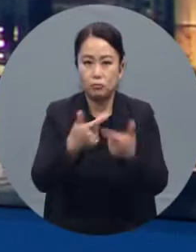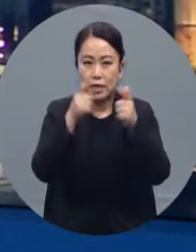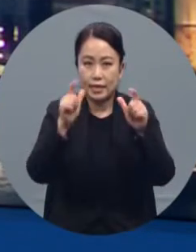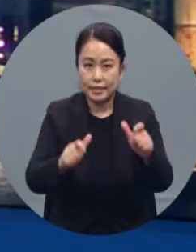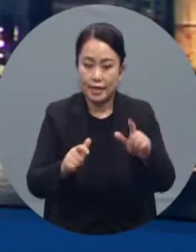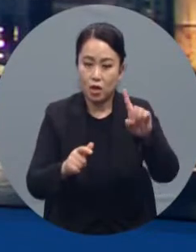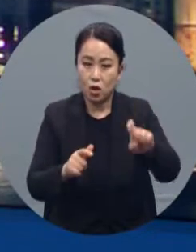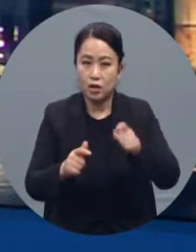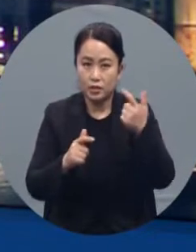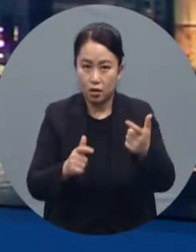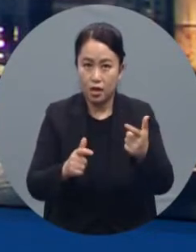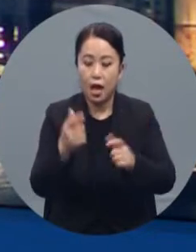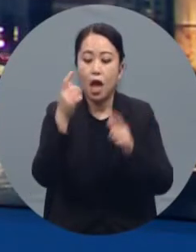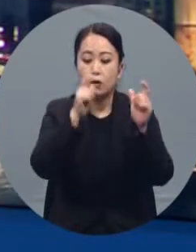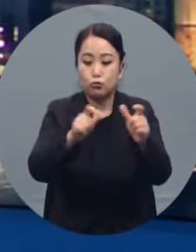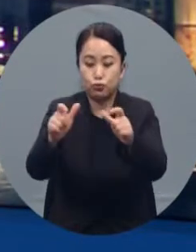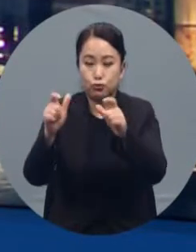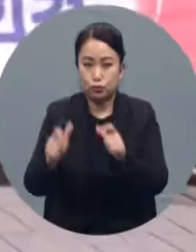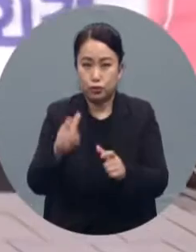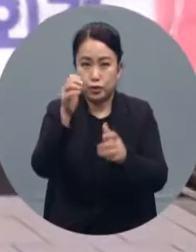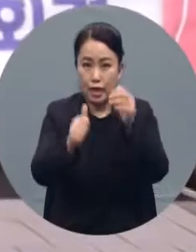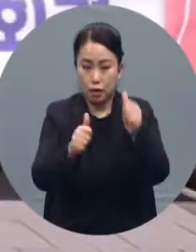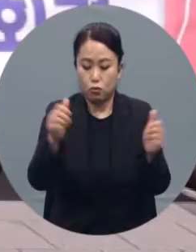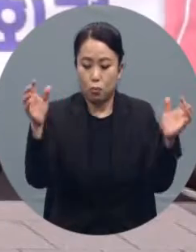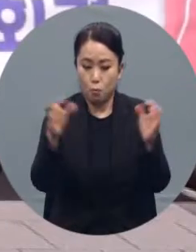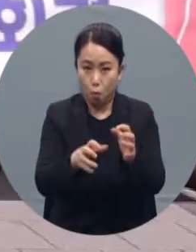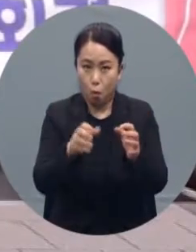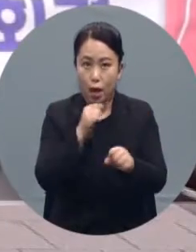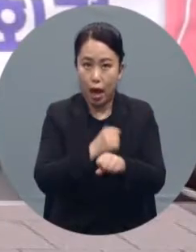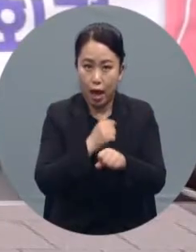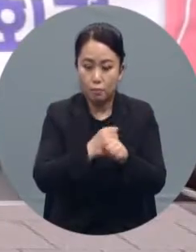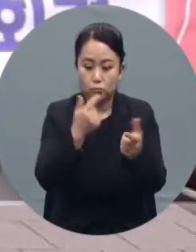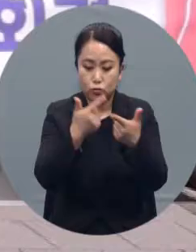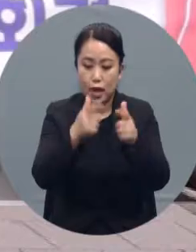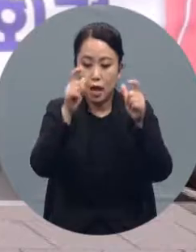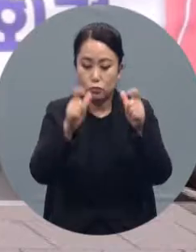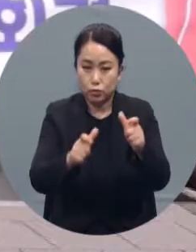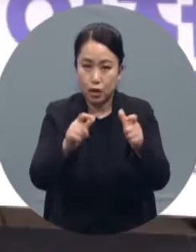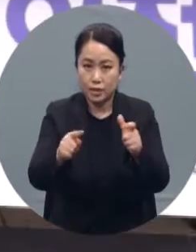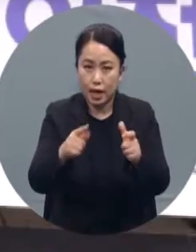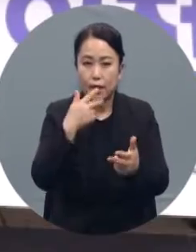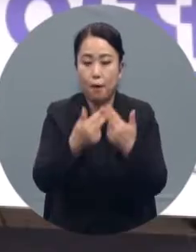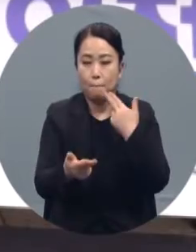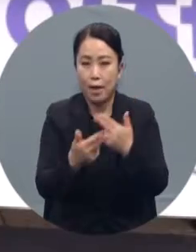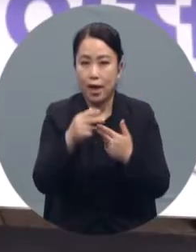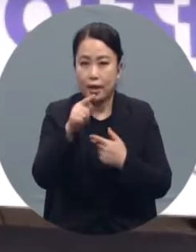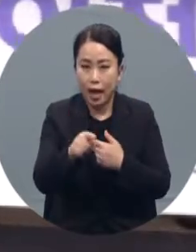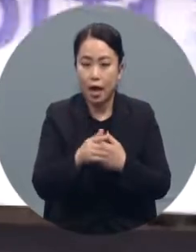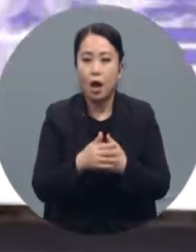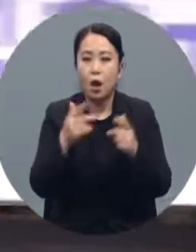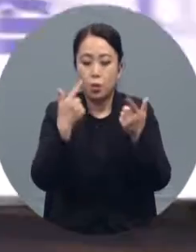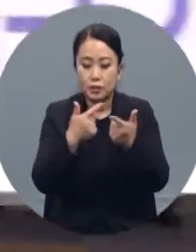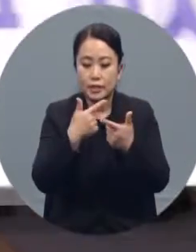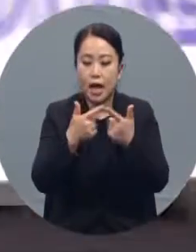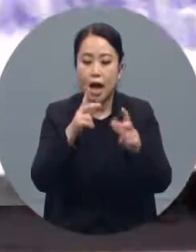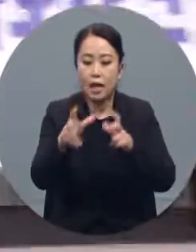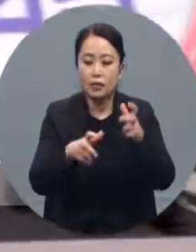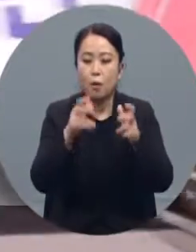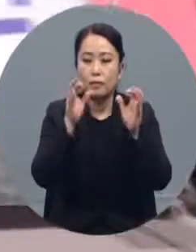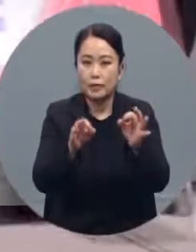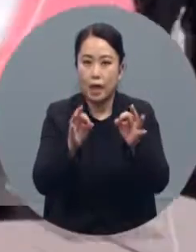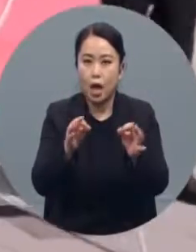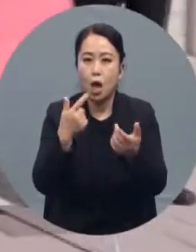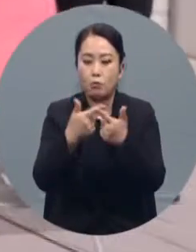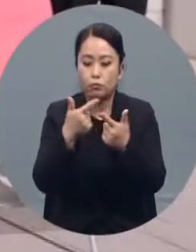부산 지역 16개 기초 지자체 단체장으로 구성된 부산시 구청장 구군협의회가 오늘 산업은행 본사의 부산